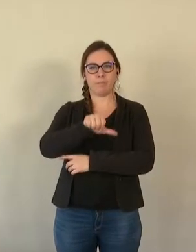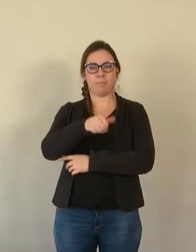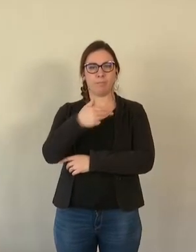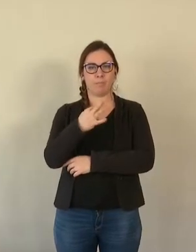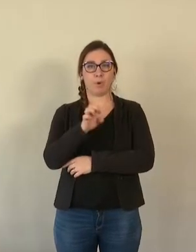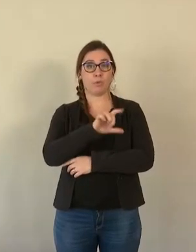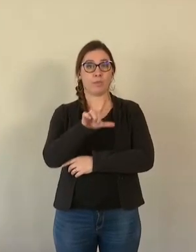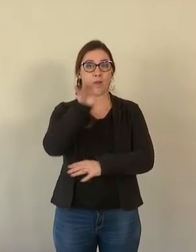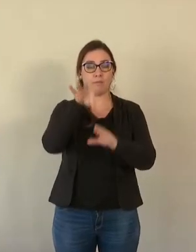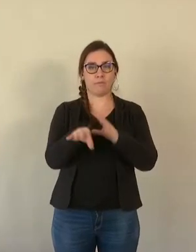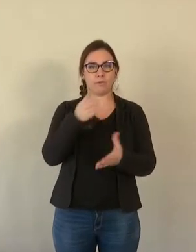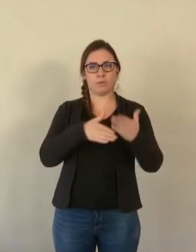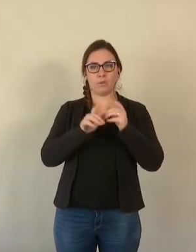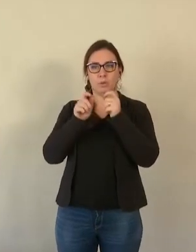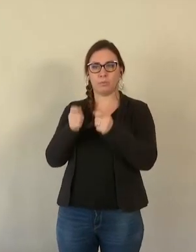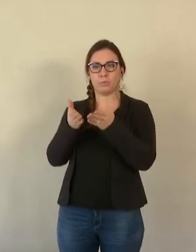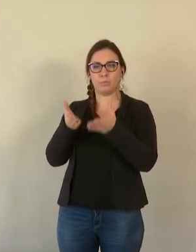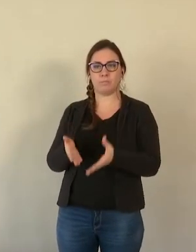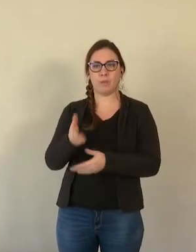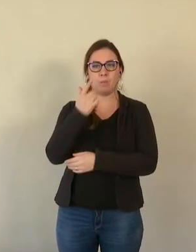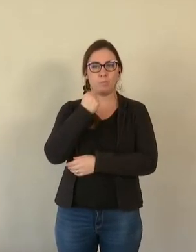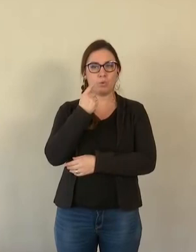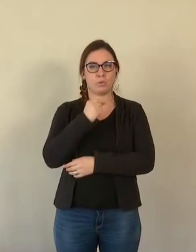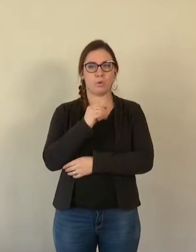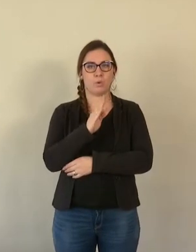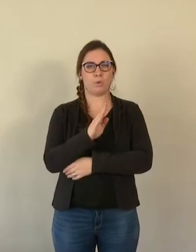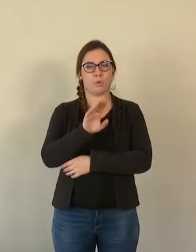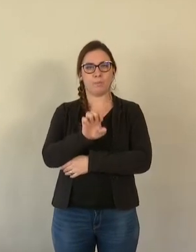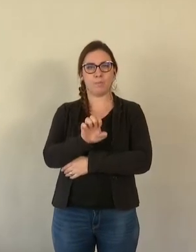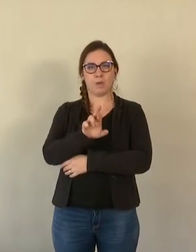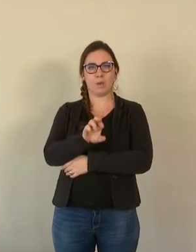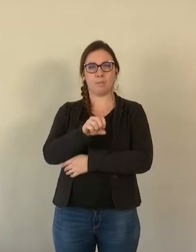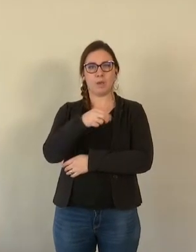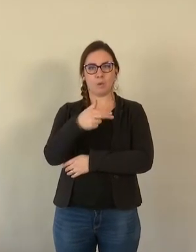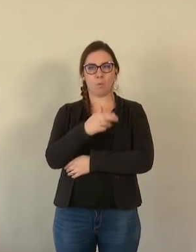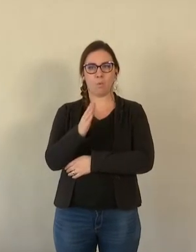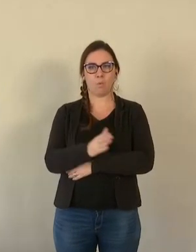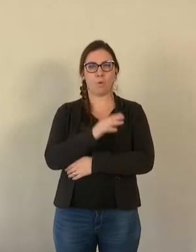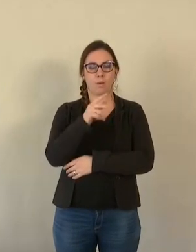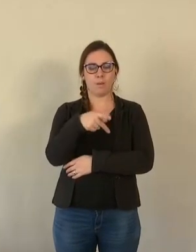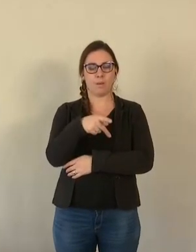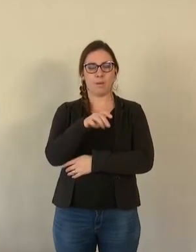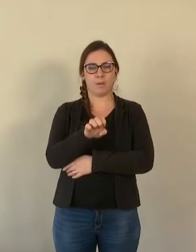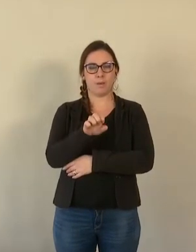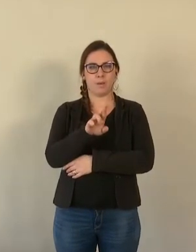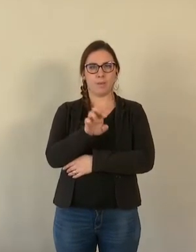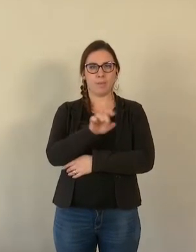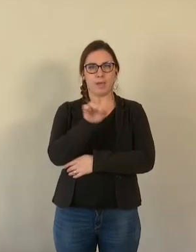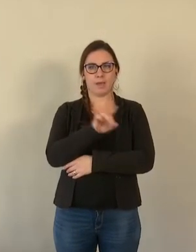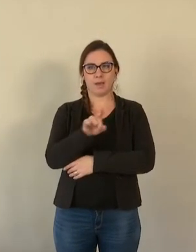séance Pascal clouer donne pouvoir à Madame Zenati pour la séance Alan